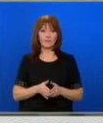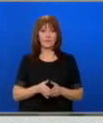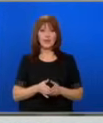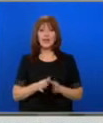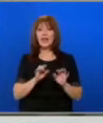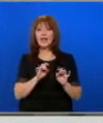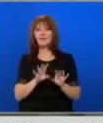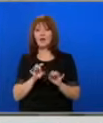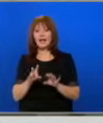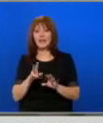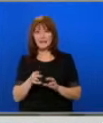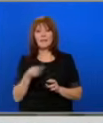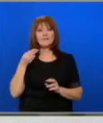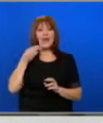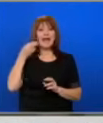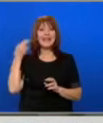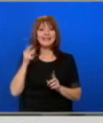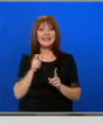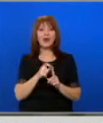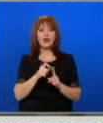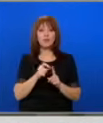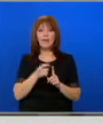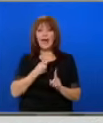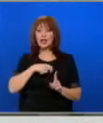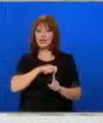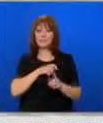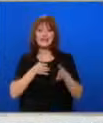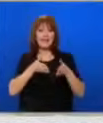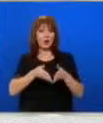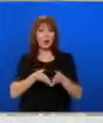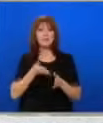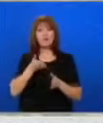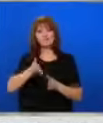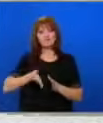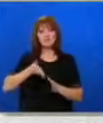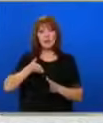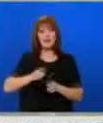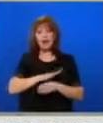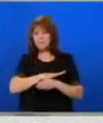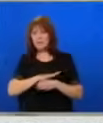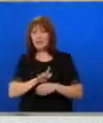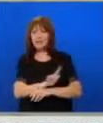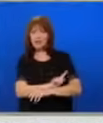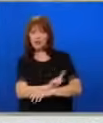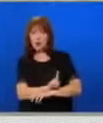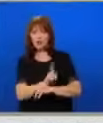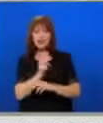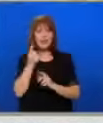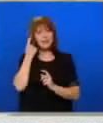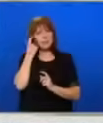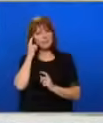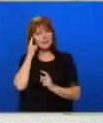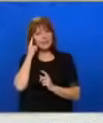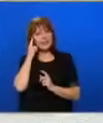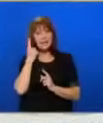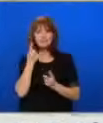По информация на агенция Reuters, корабът на испанските военноморски сили Виктория плава с пълна скорост към Руен, за да оцени ситуацията на място